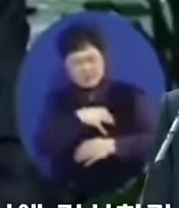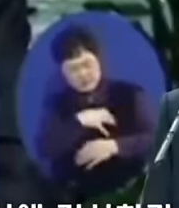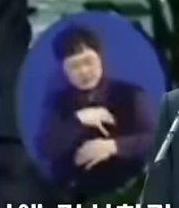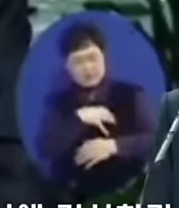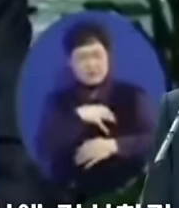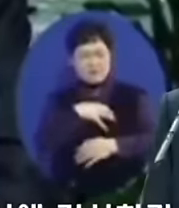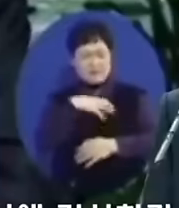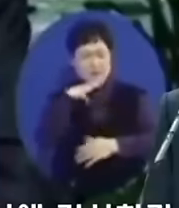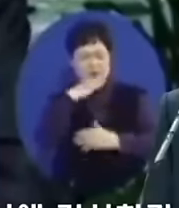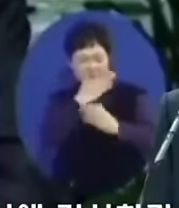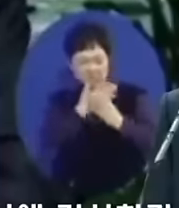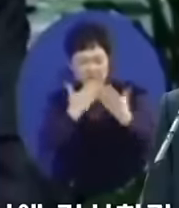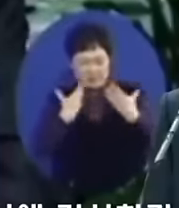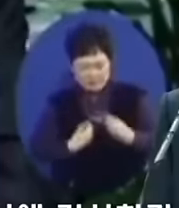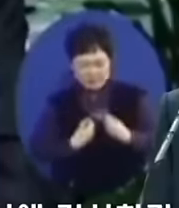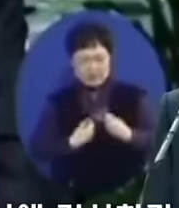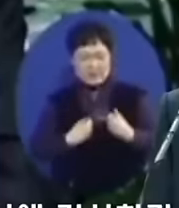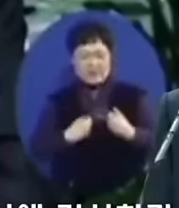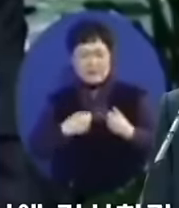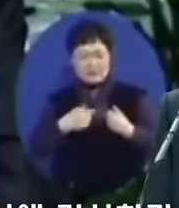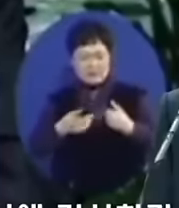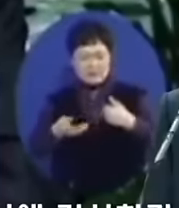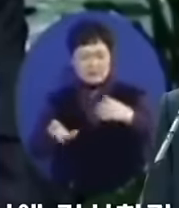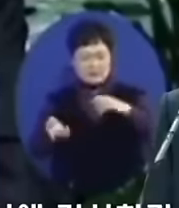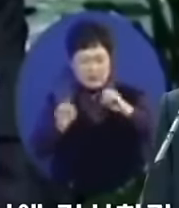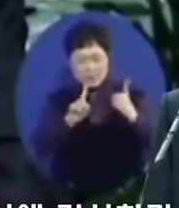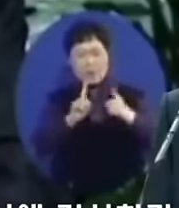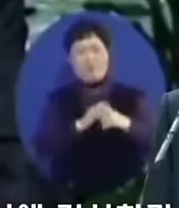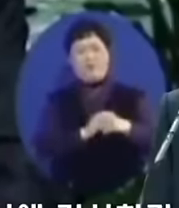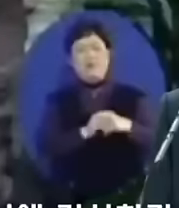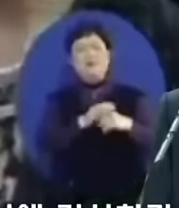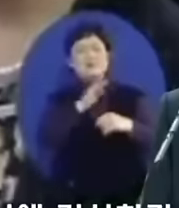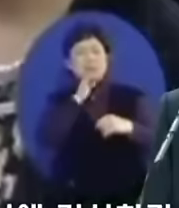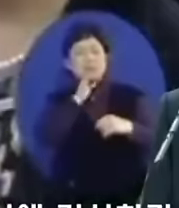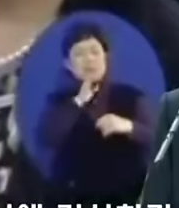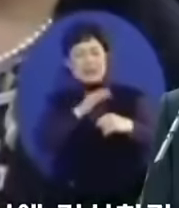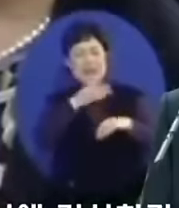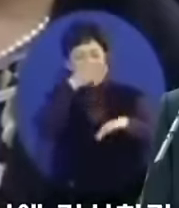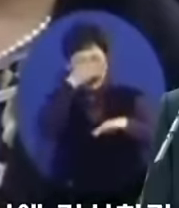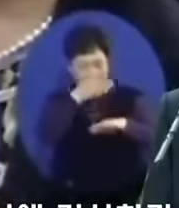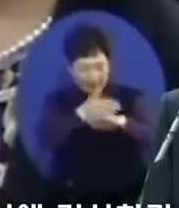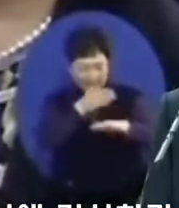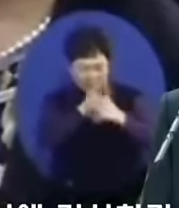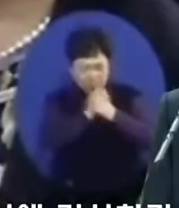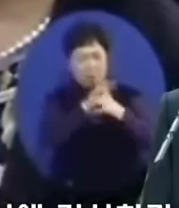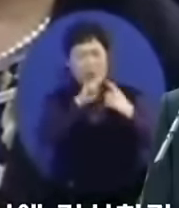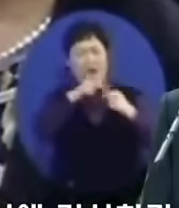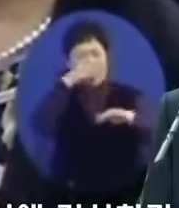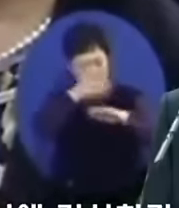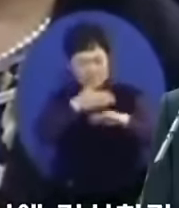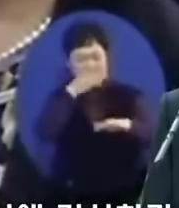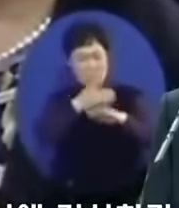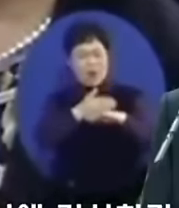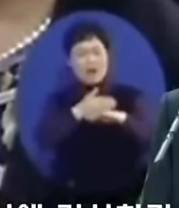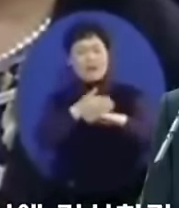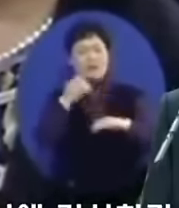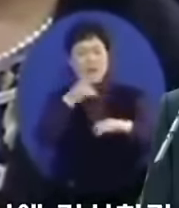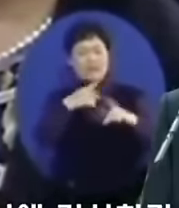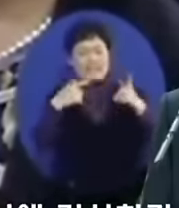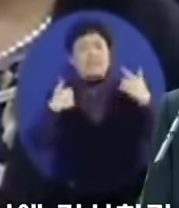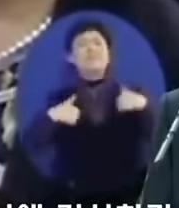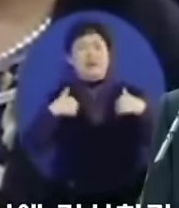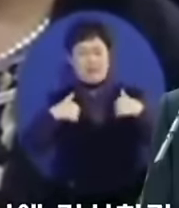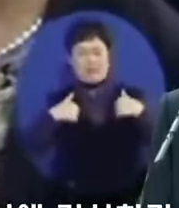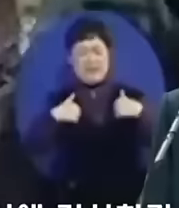고난과 절망에서 치료하고 마음을 기쁨과 평안으로 채워놓는 길이 이 길밖에는 다른 길이 없습니다. 약으로 안 됩니다.